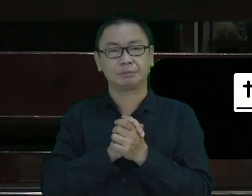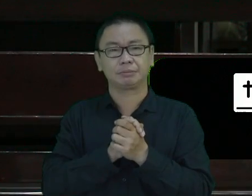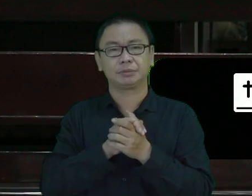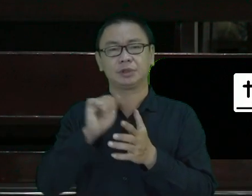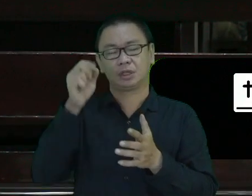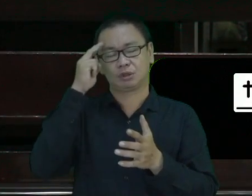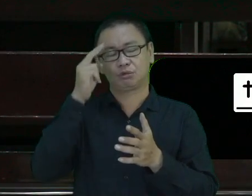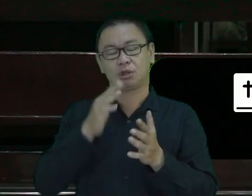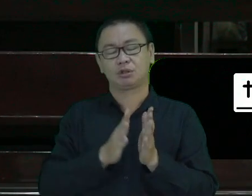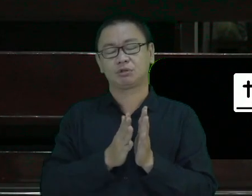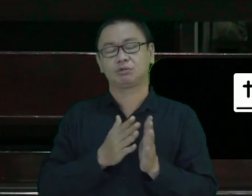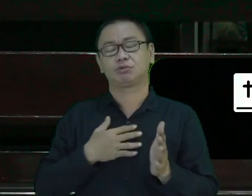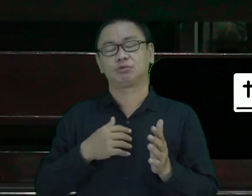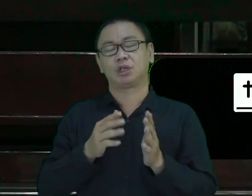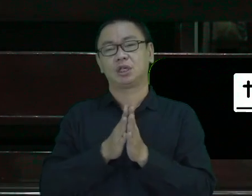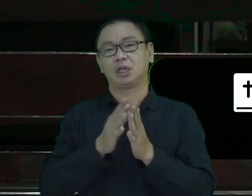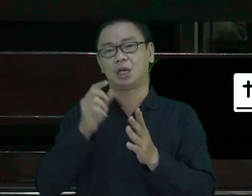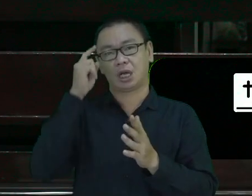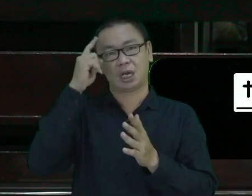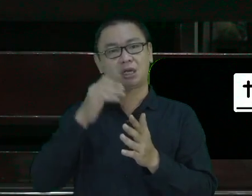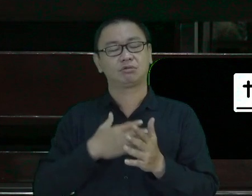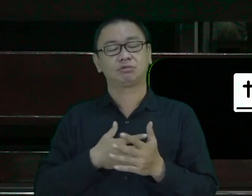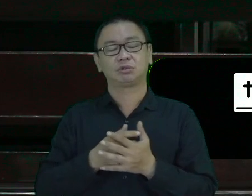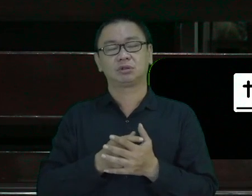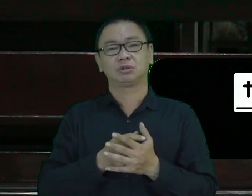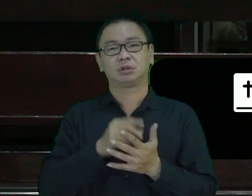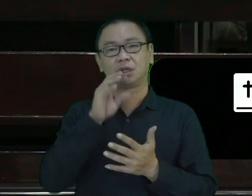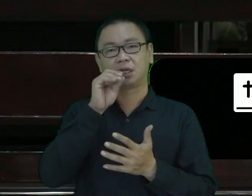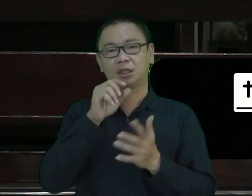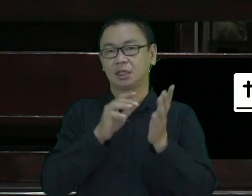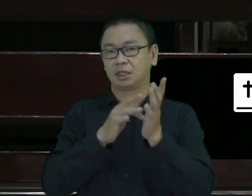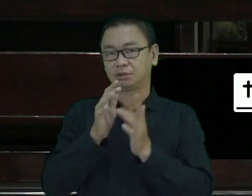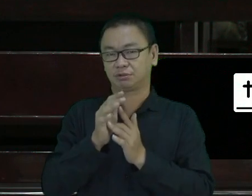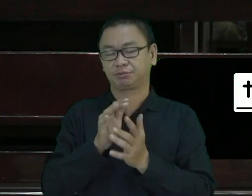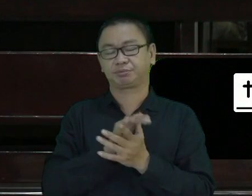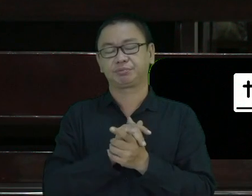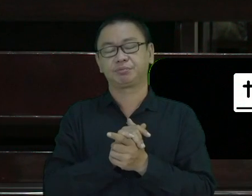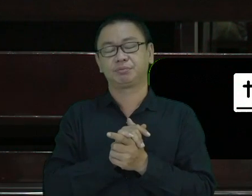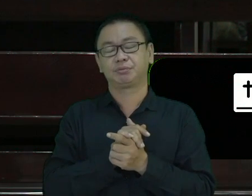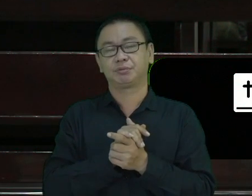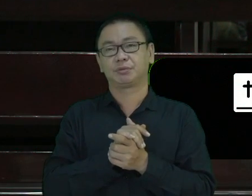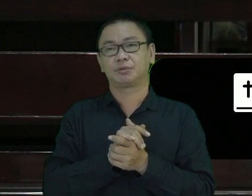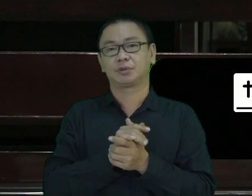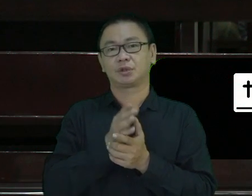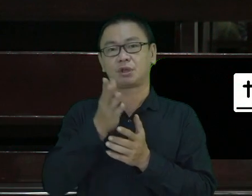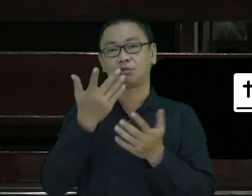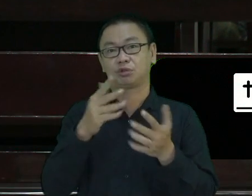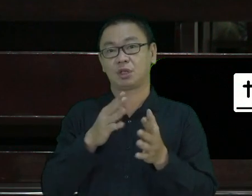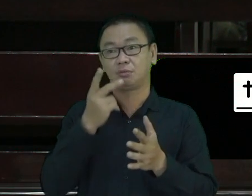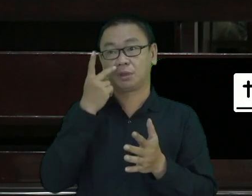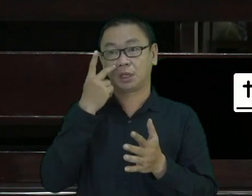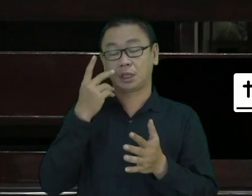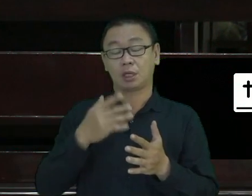Allahku." Kata Yesus kepadanya, "Karena engkau telah melihat aku, maka engkau